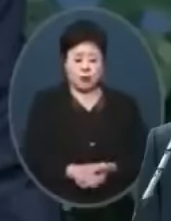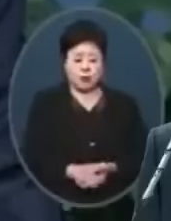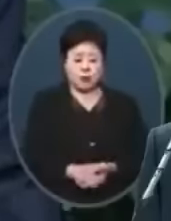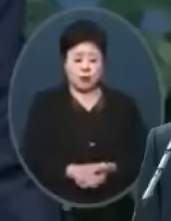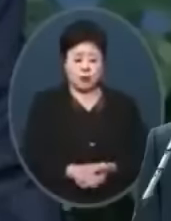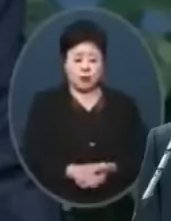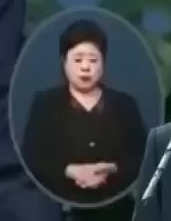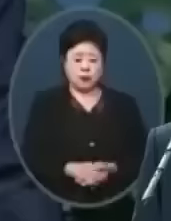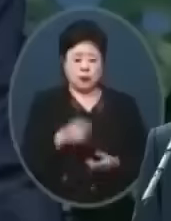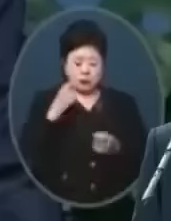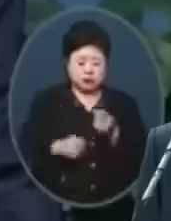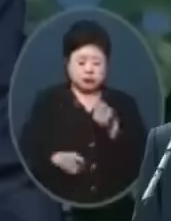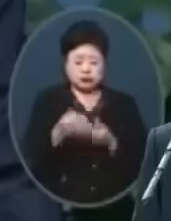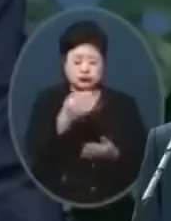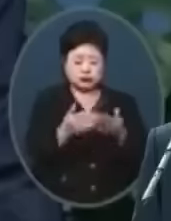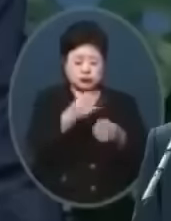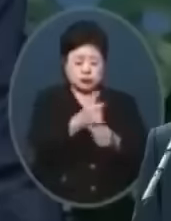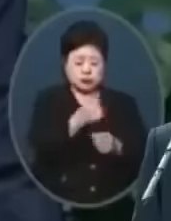회에 붙여서